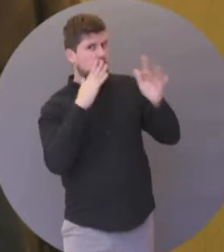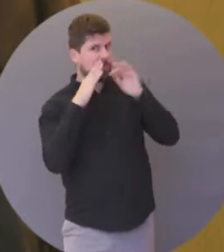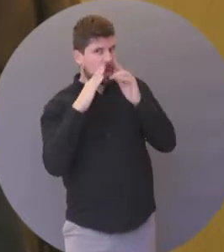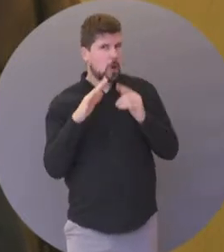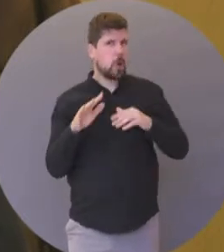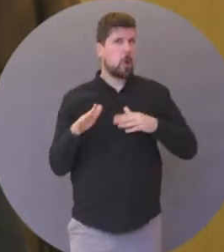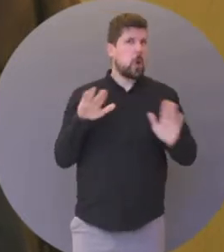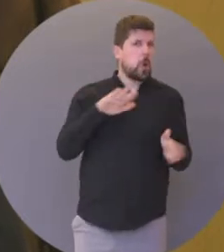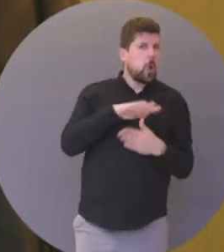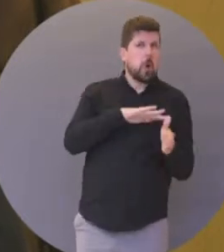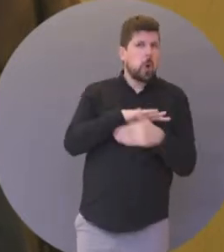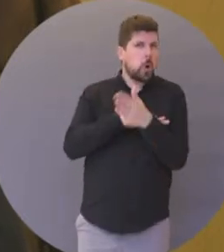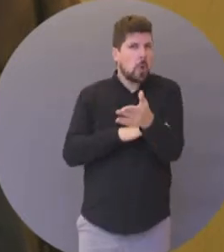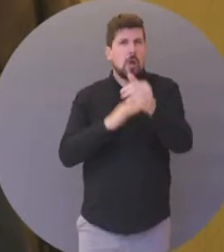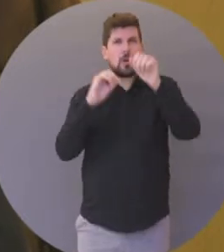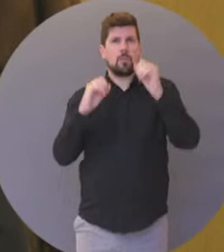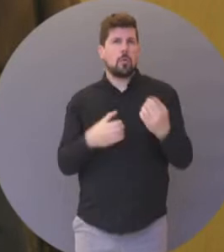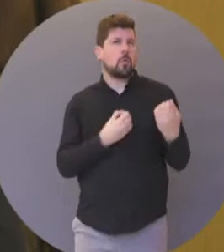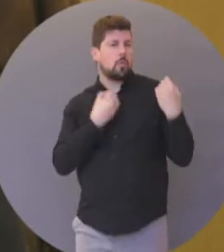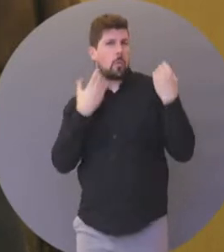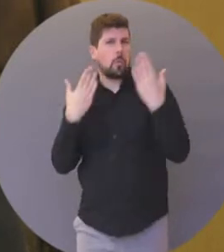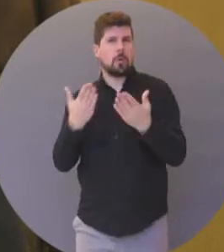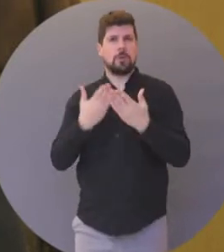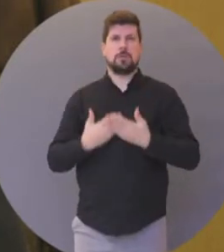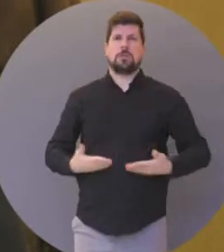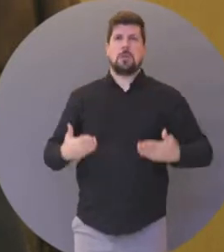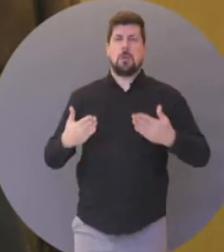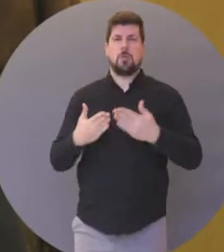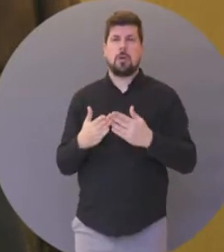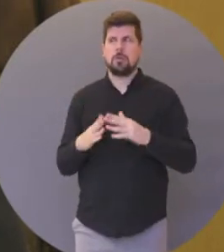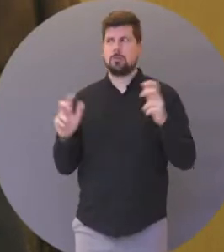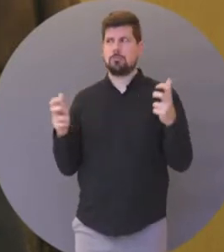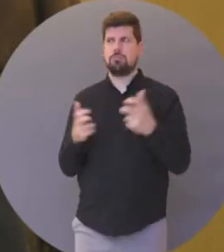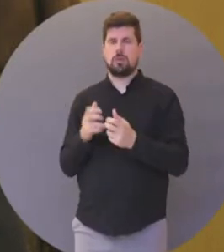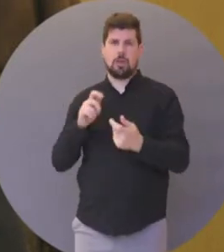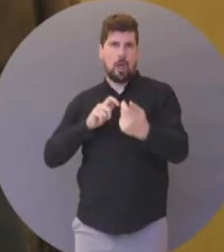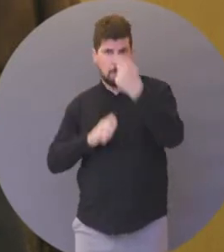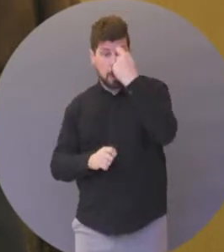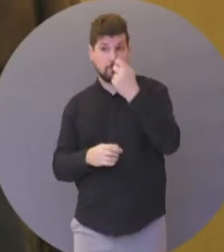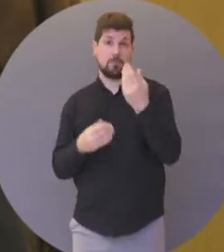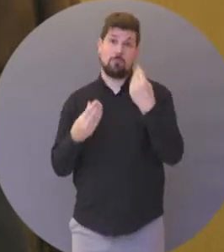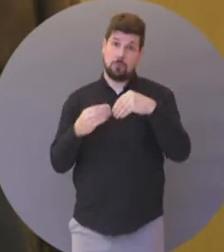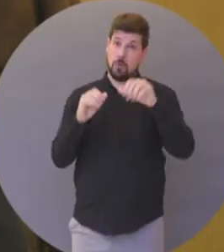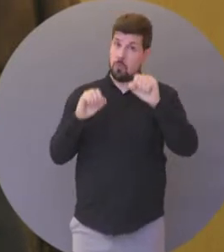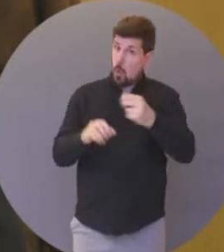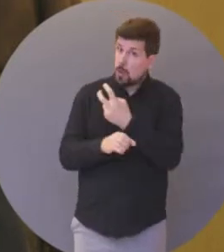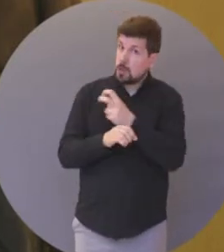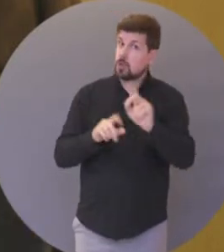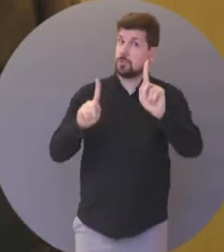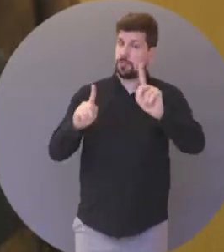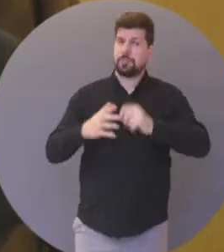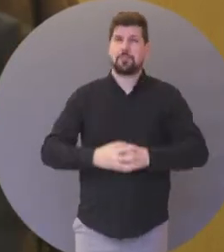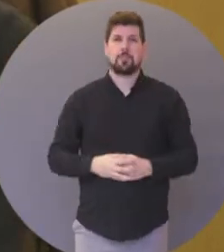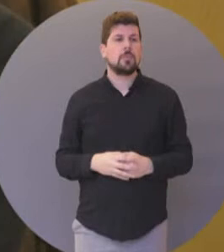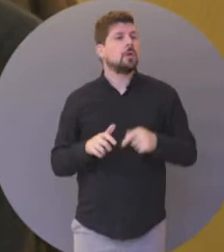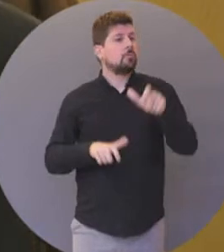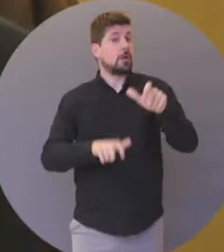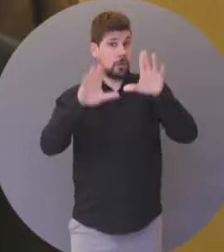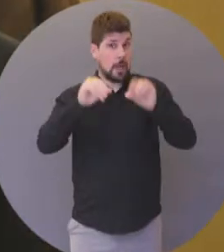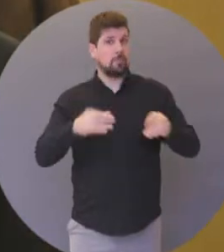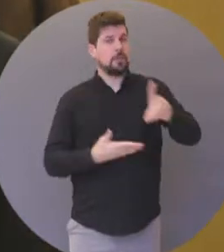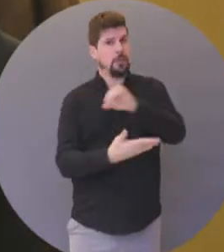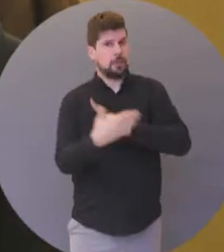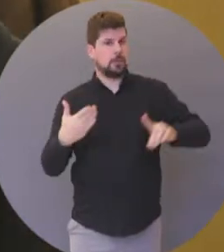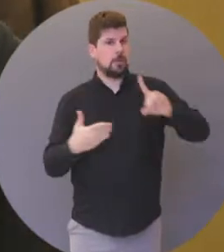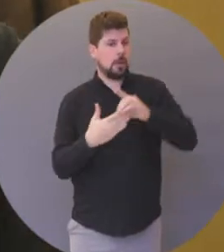en prison les solutions coûteuses et potentiellement dangereuse répondent aux besoins les habitants leur fournissant une énergie propre et des